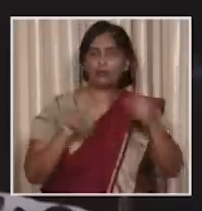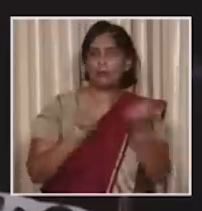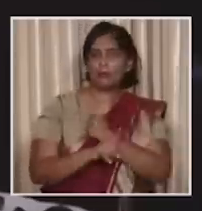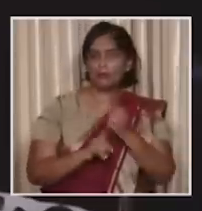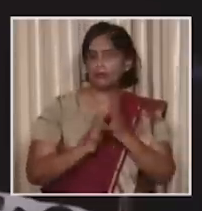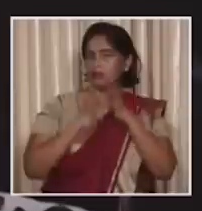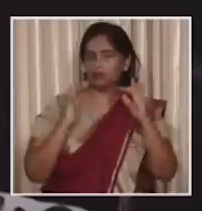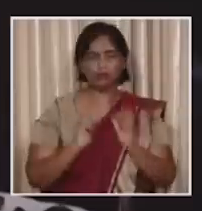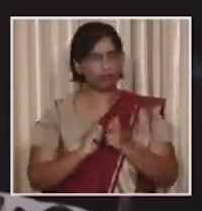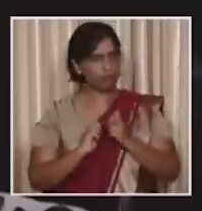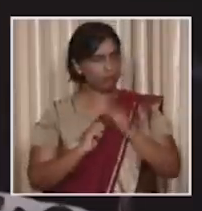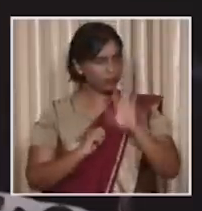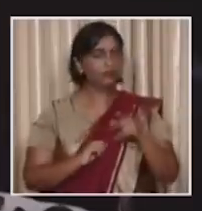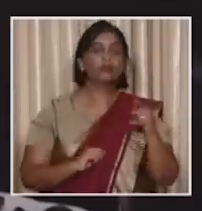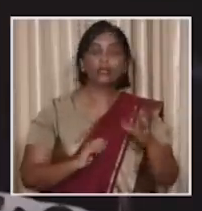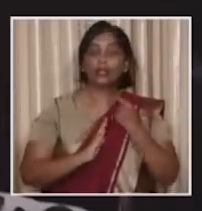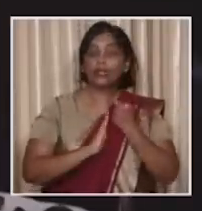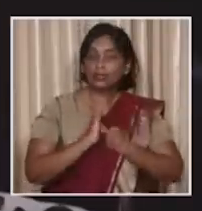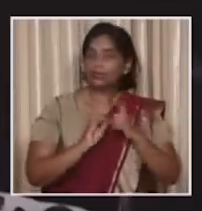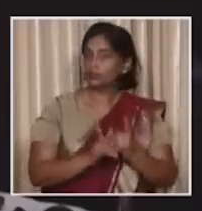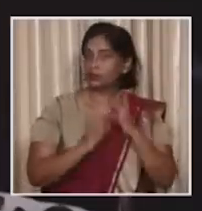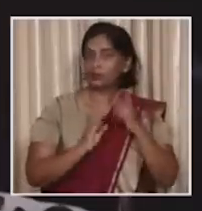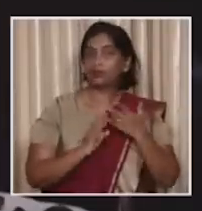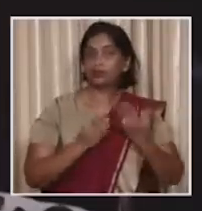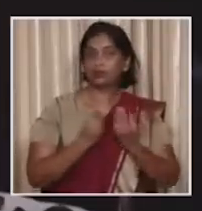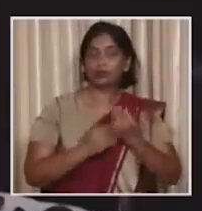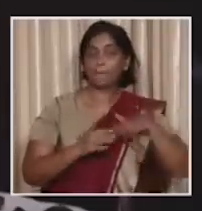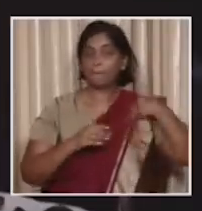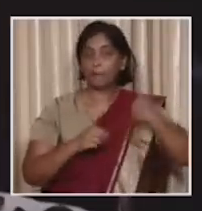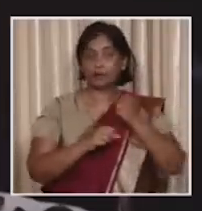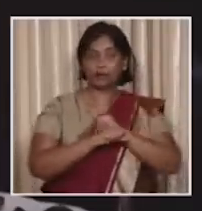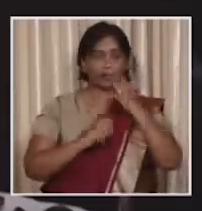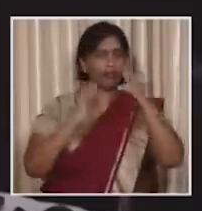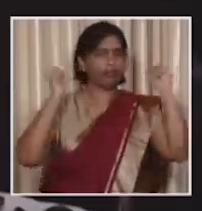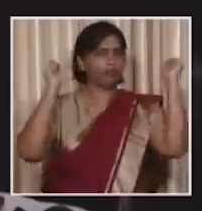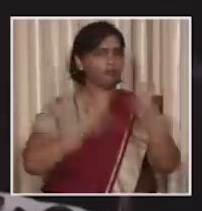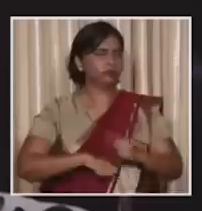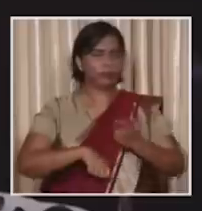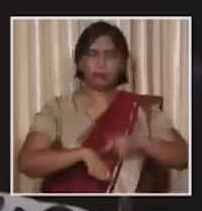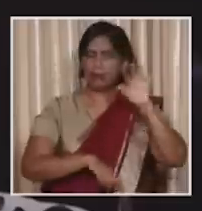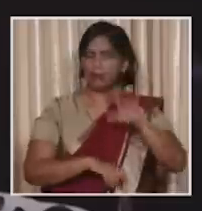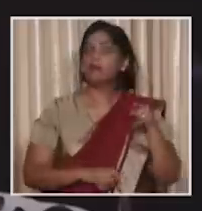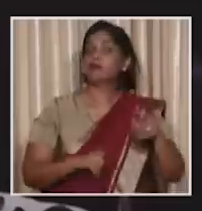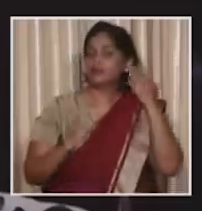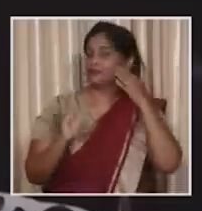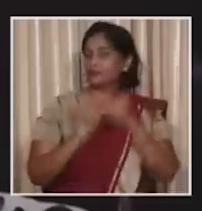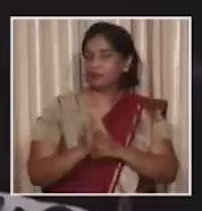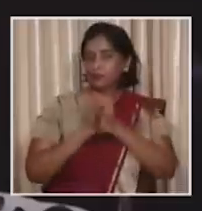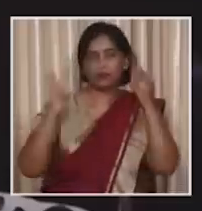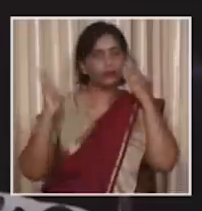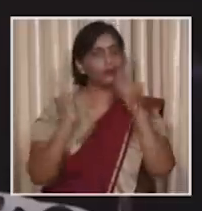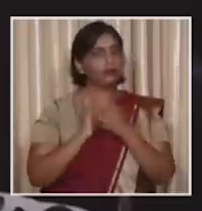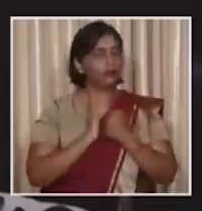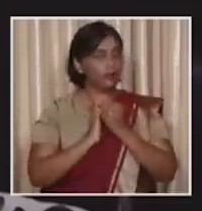සිදුවීම් බරපතල කරුණක් වන බැවින්ද නීත්‍යානුකූලව ප්‍රදානින් නොමැති පාසල් පද්ධතිය කඩාවැටීම අවධානම් කැති බැවින්ද මේ පිළිබඳ දැඩි අවධානය